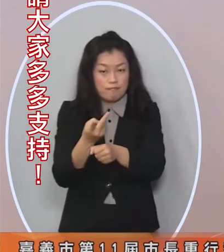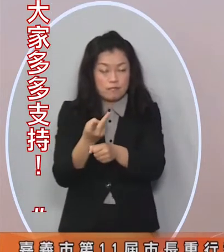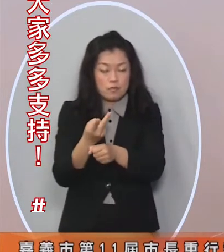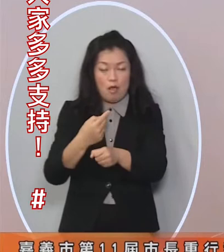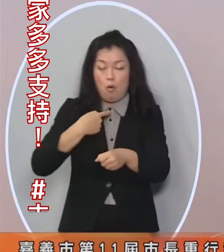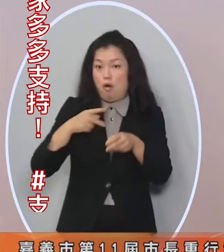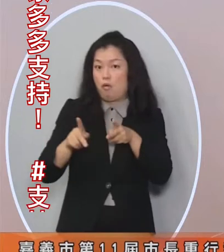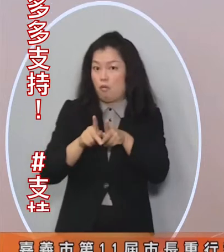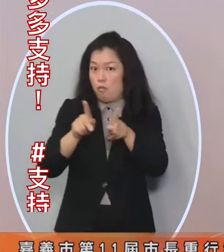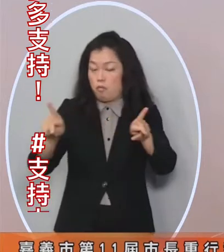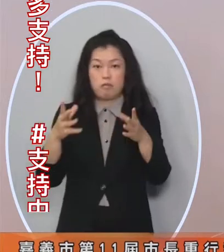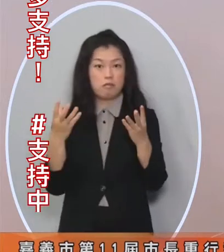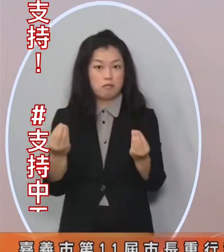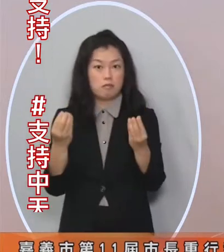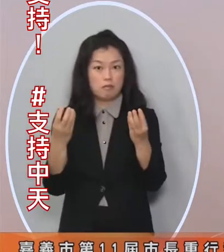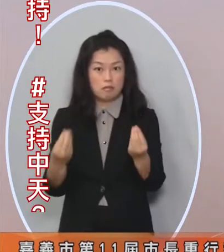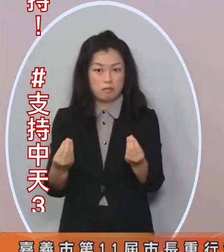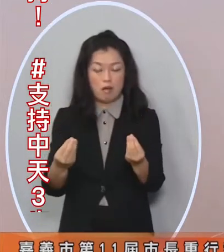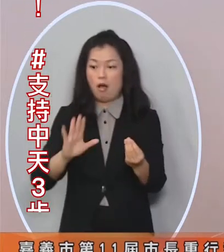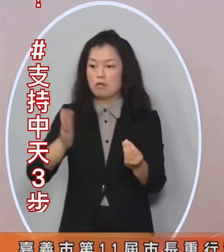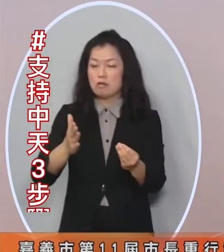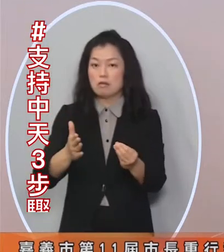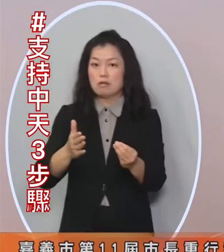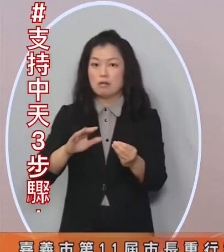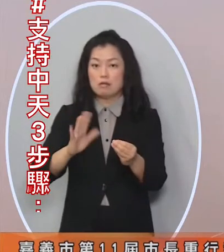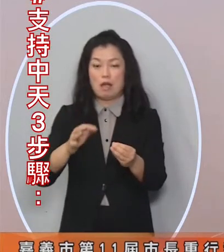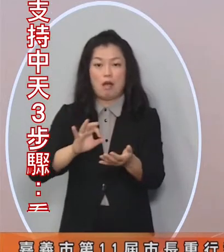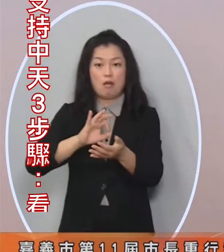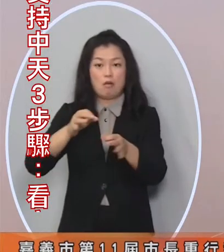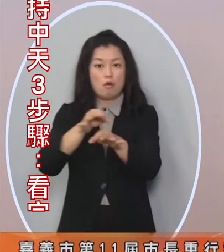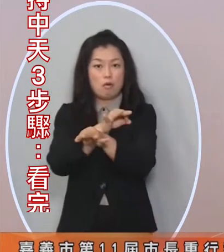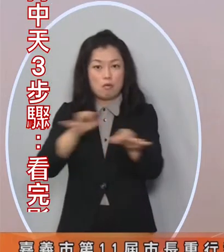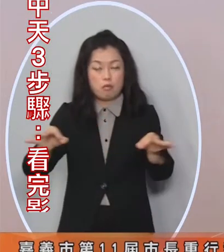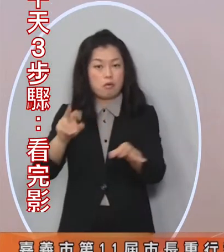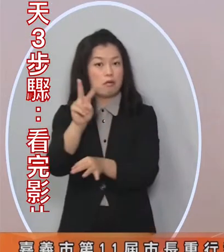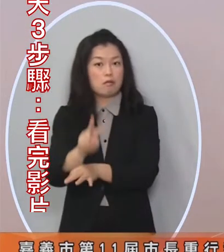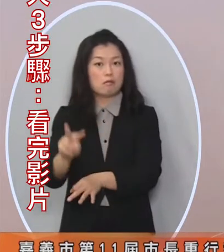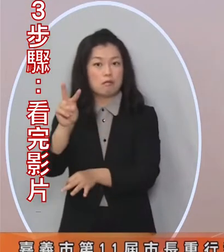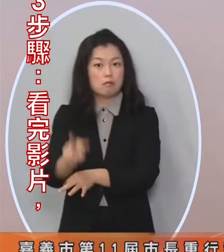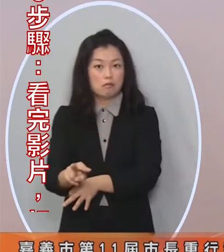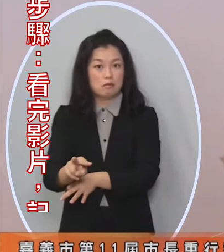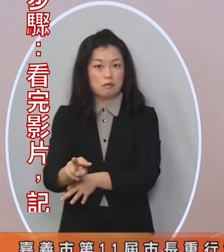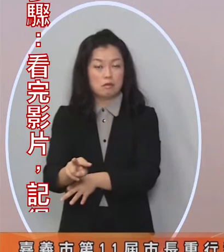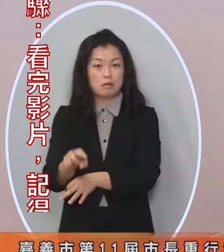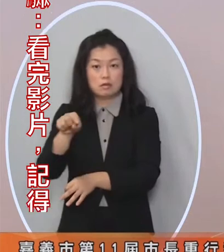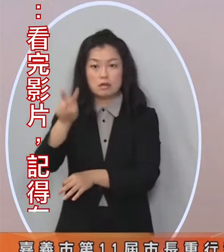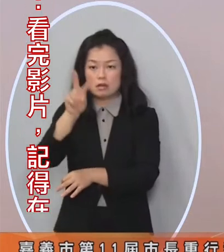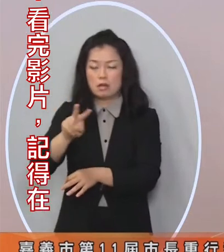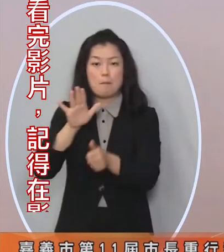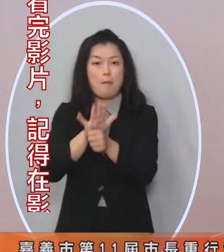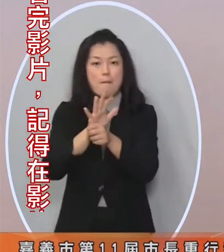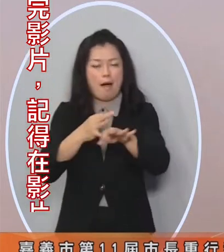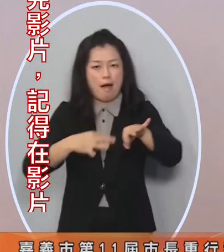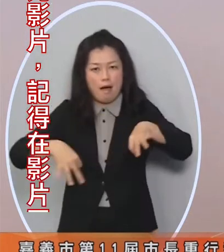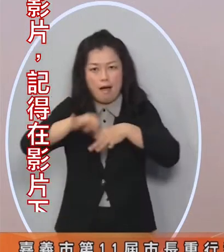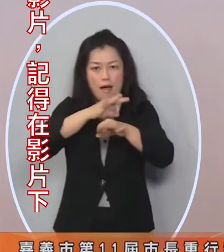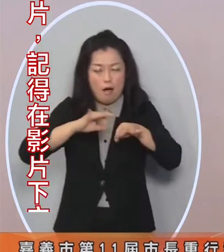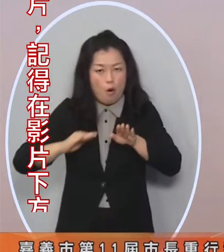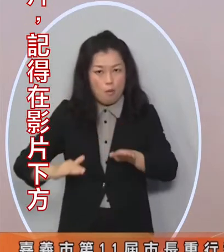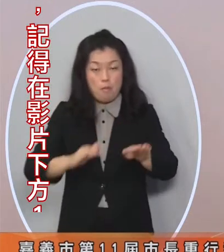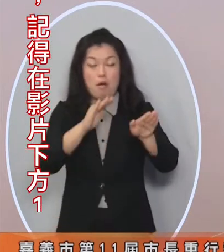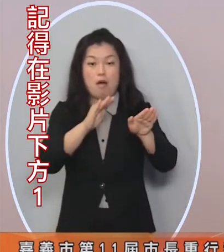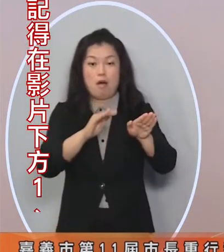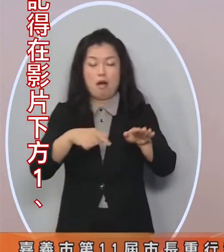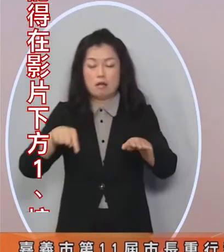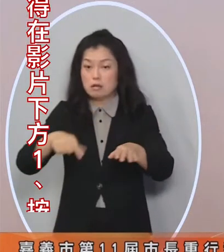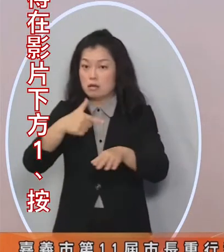债能够普发消费现金2000元。这2000元是要振兴经济，也很感谢，